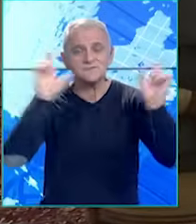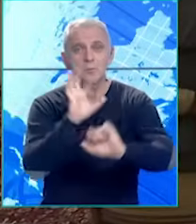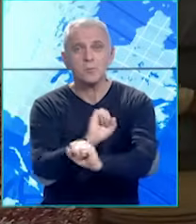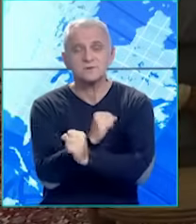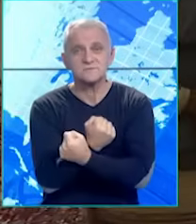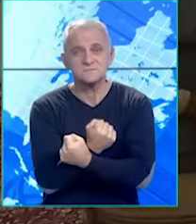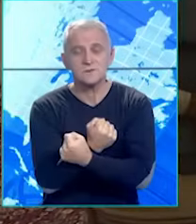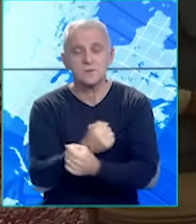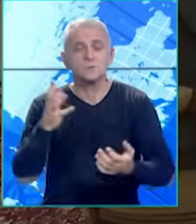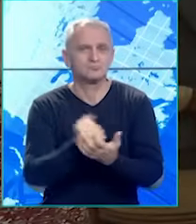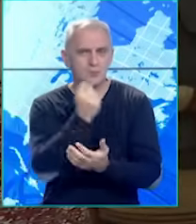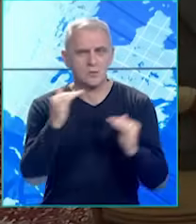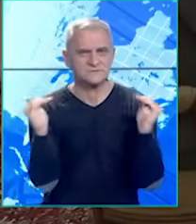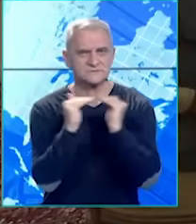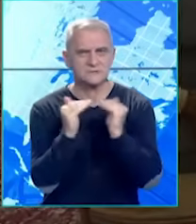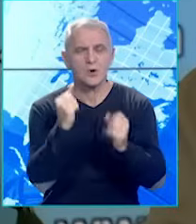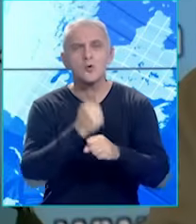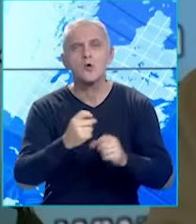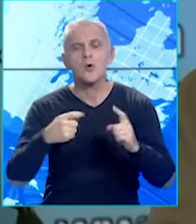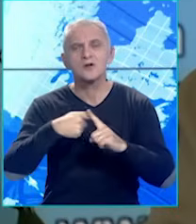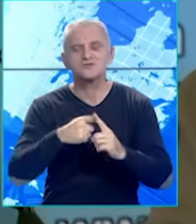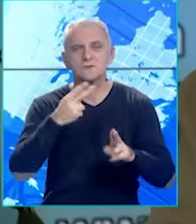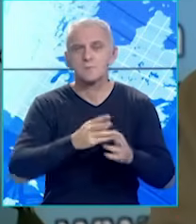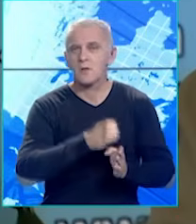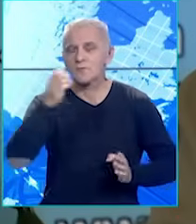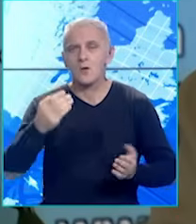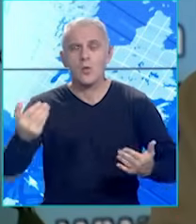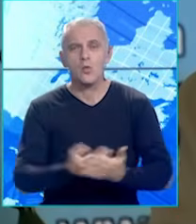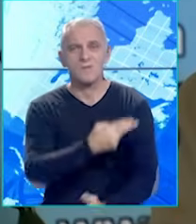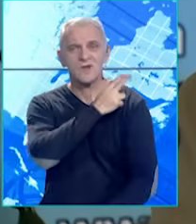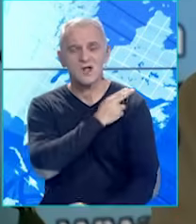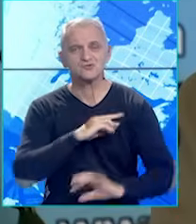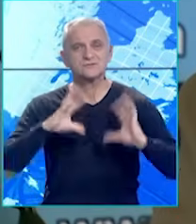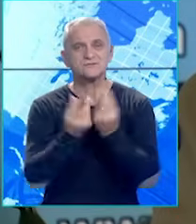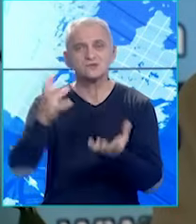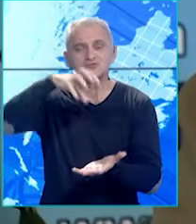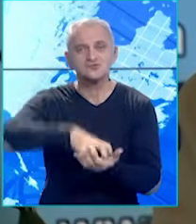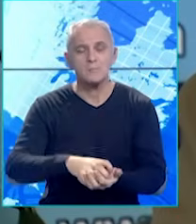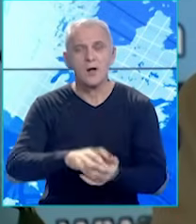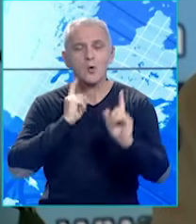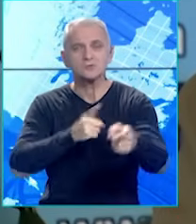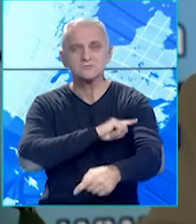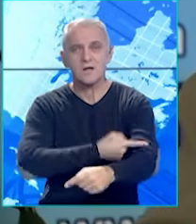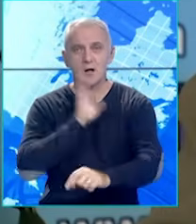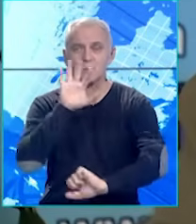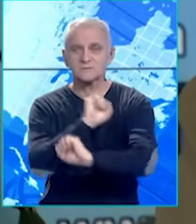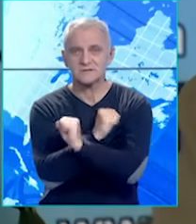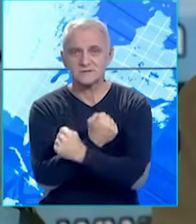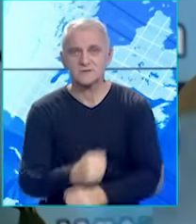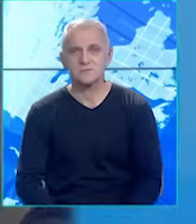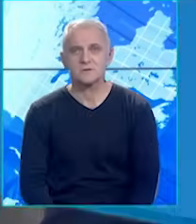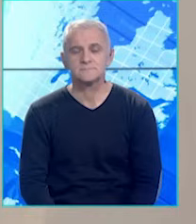i Hercegovine postiglo saglasnost. Gojko Knežević imenovan je novim načelnikom zajedničkog štaba oružanih snaga Bosne i